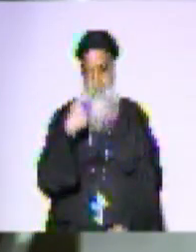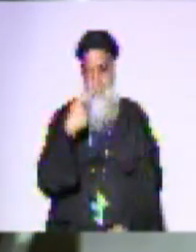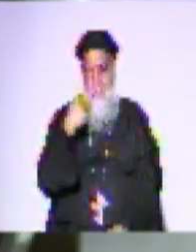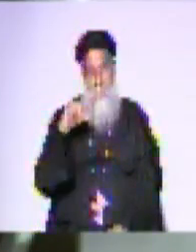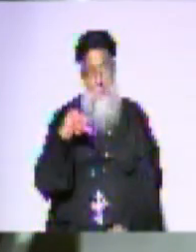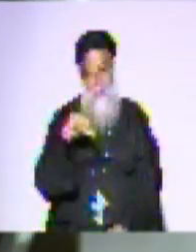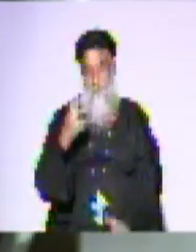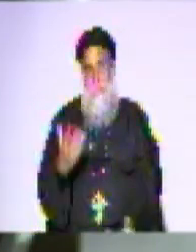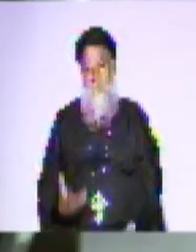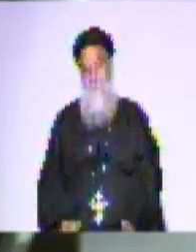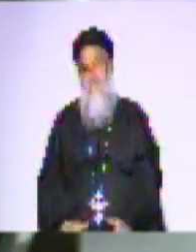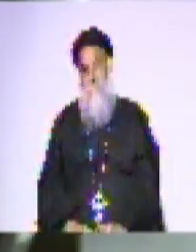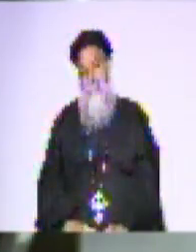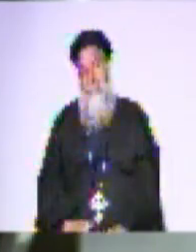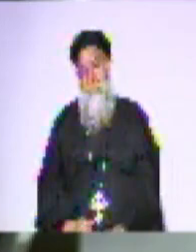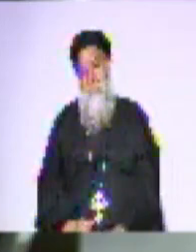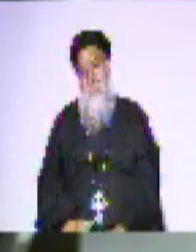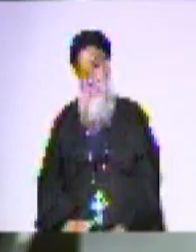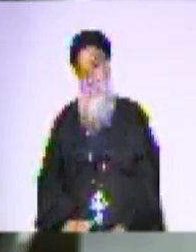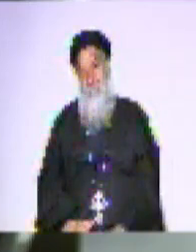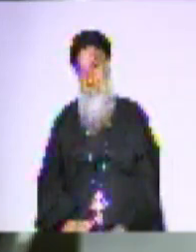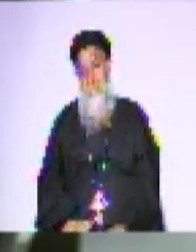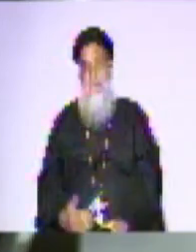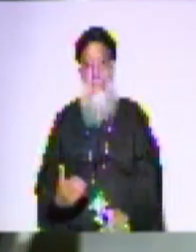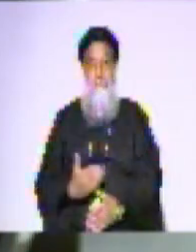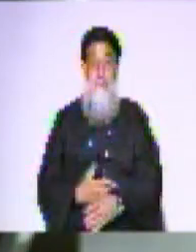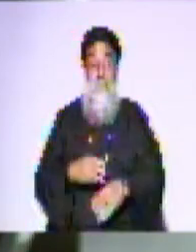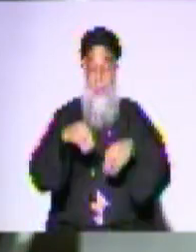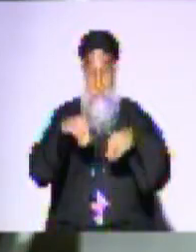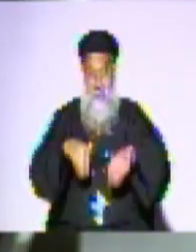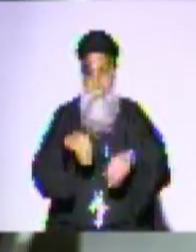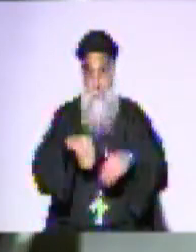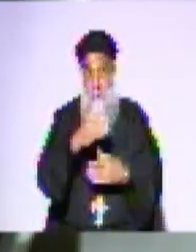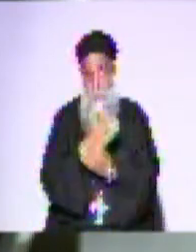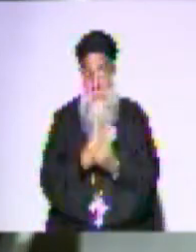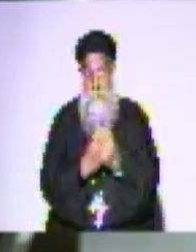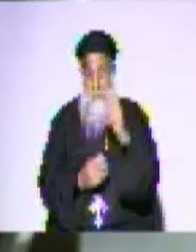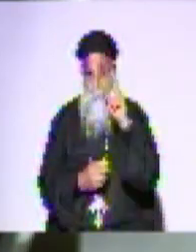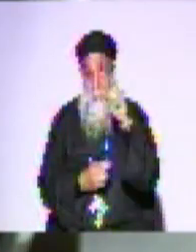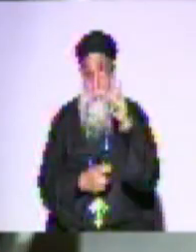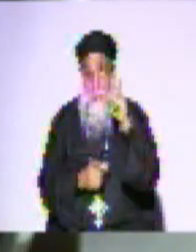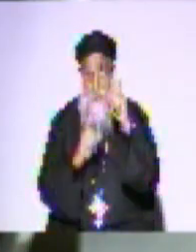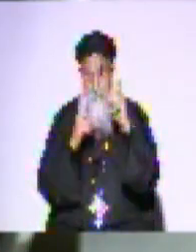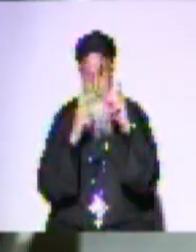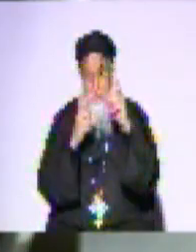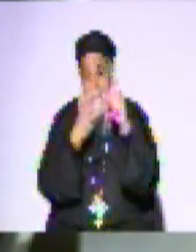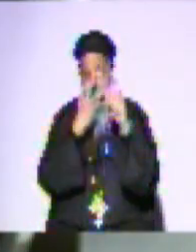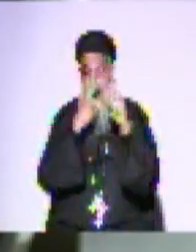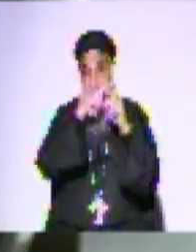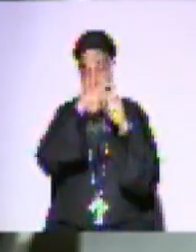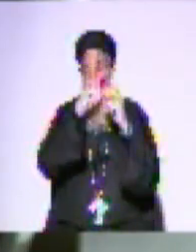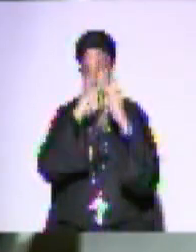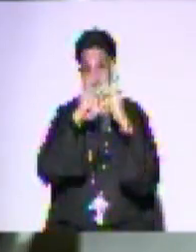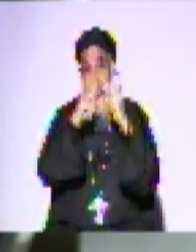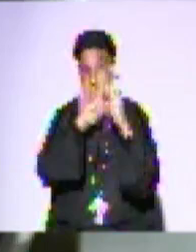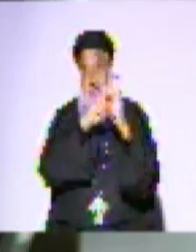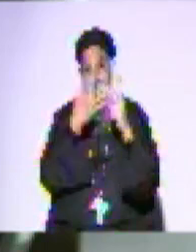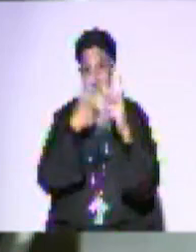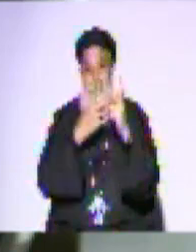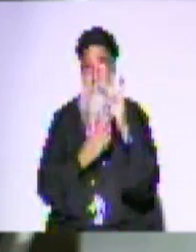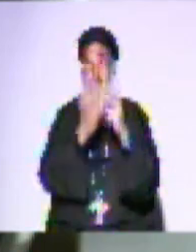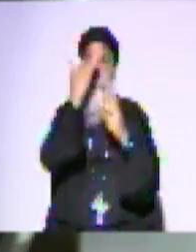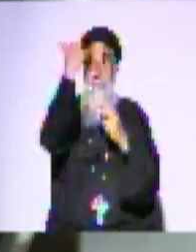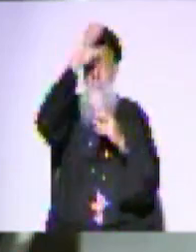هتفيده بحاجة. عشان كده إن لم يولد الإنسان من الماء والروح لن تكون له